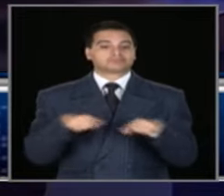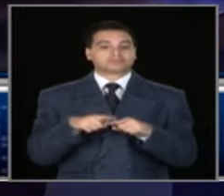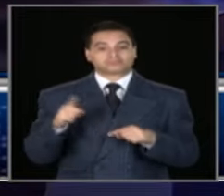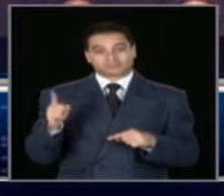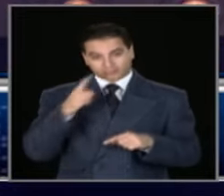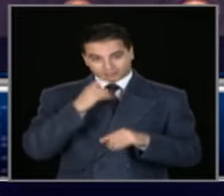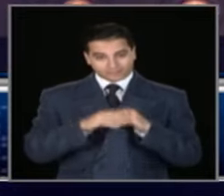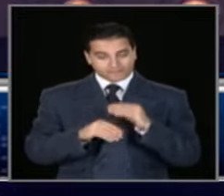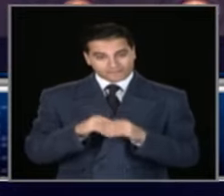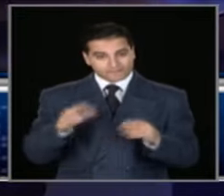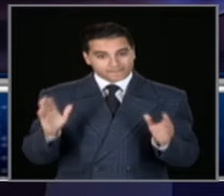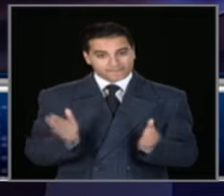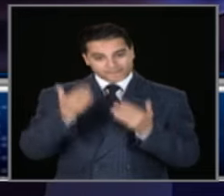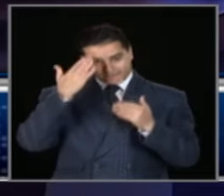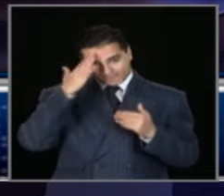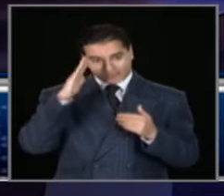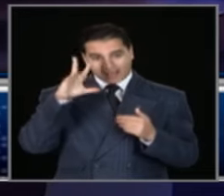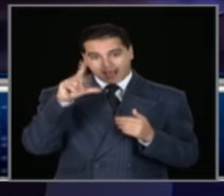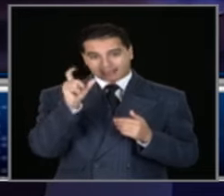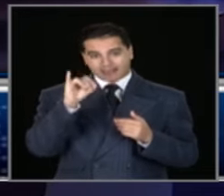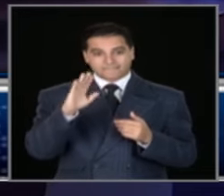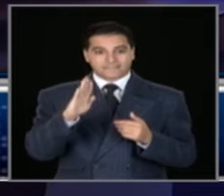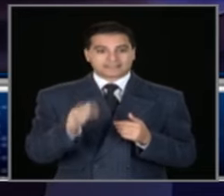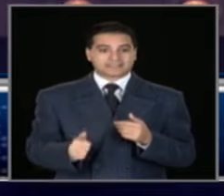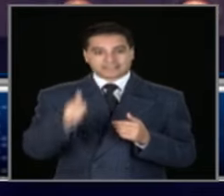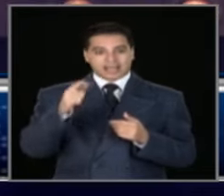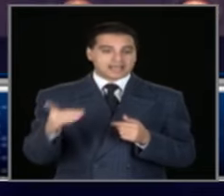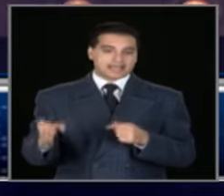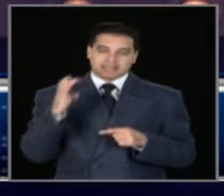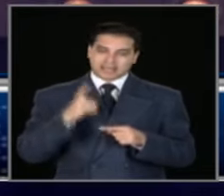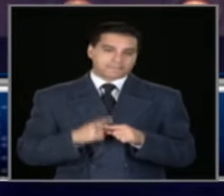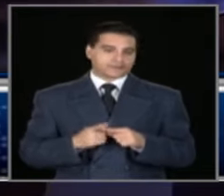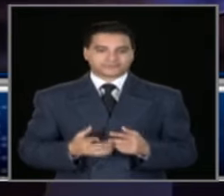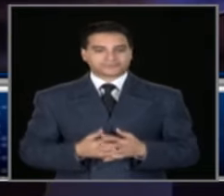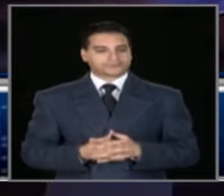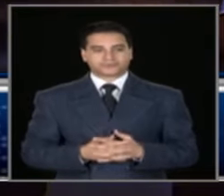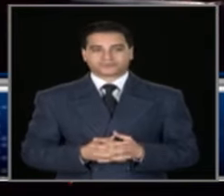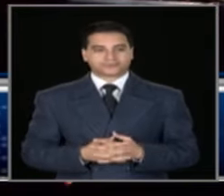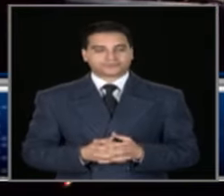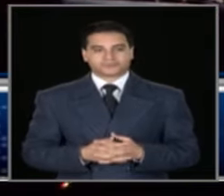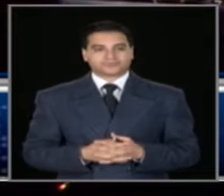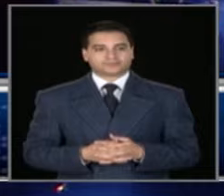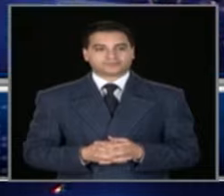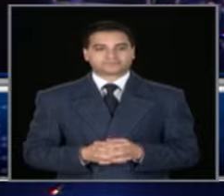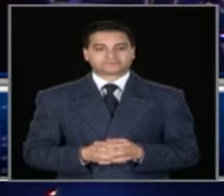خمن. إجابتك النمسا. النمسا إجابة خاطئة.